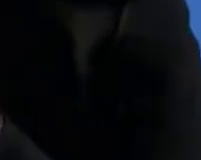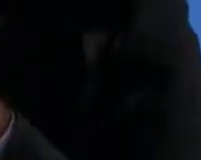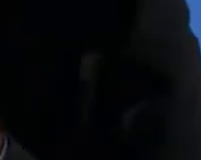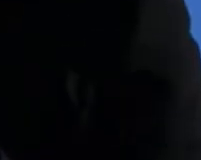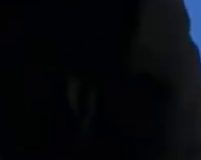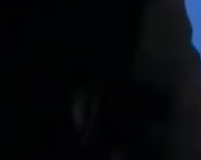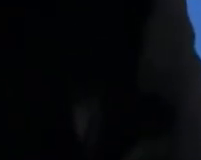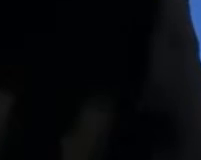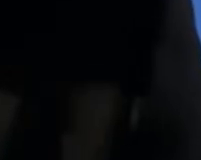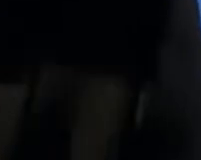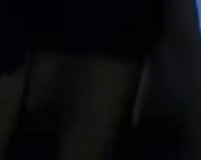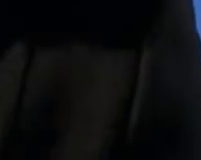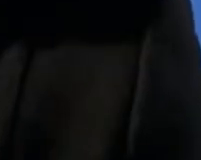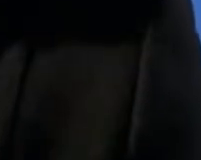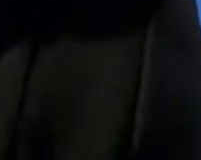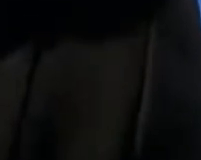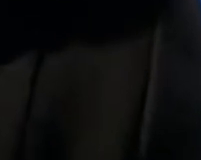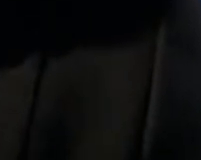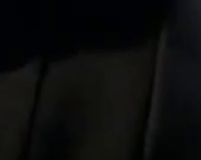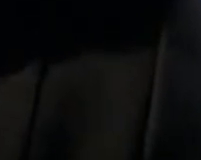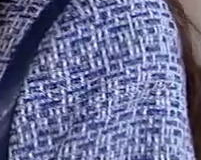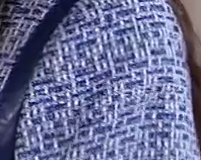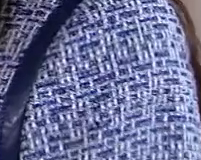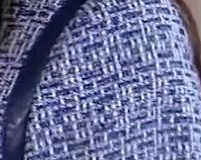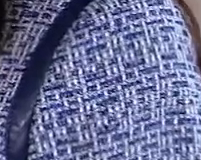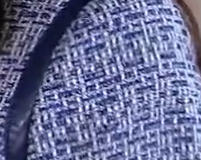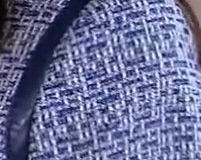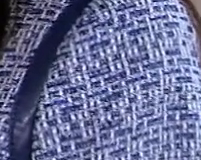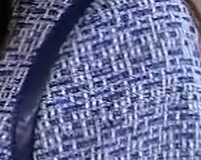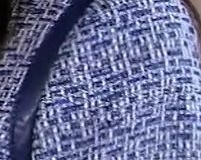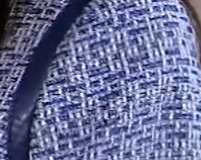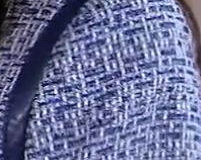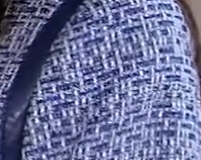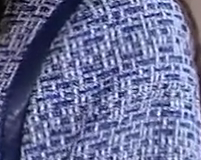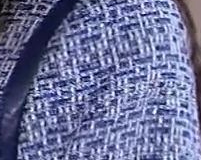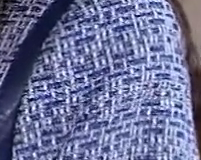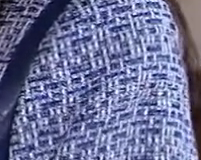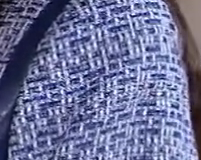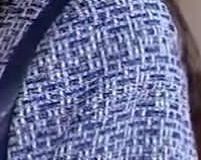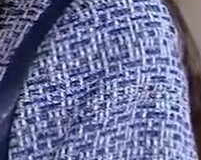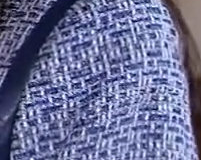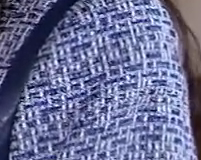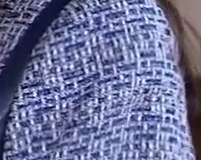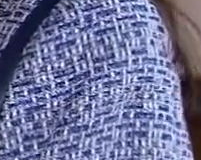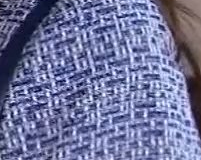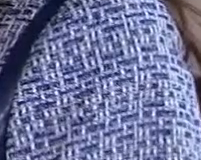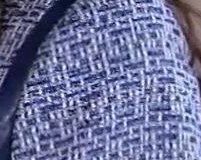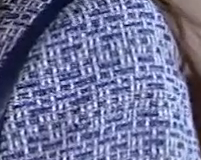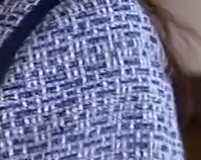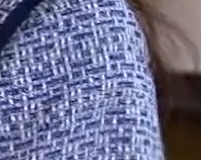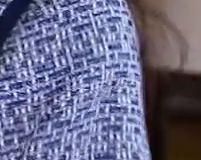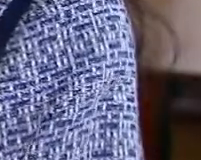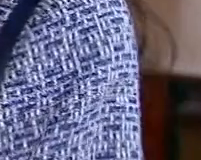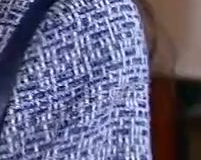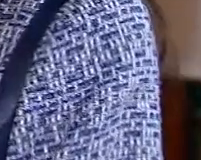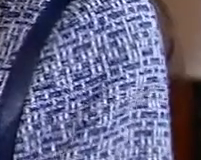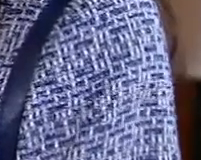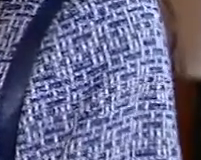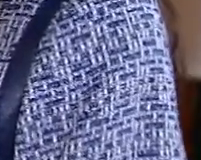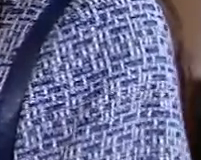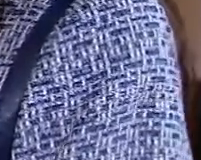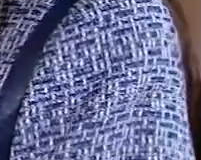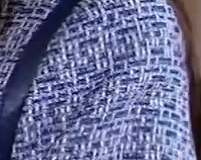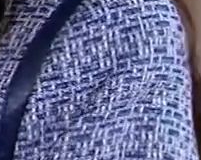Rebecca, I think it would be best if we separate. If you haven't told me anything so far, there's no